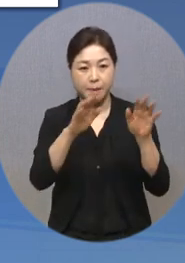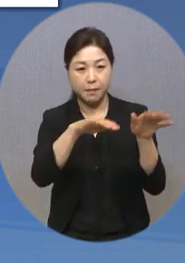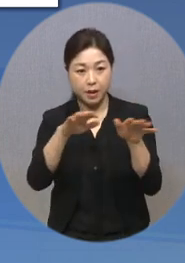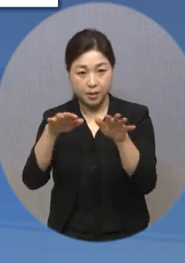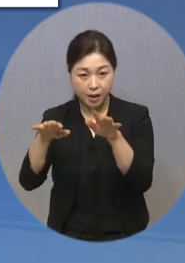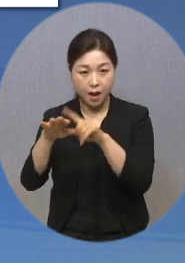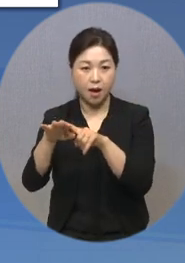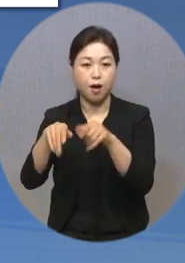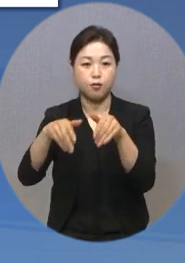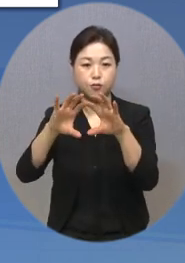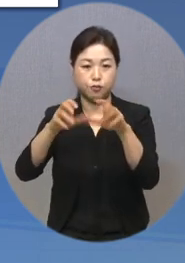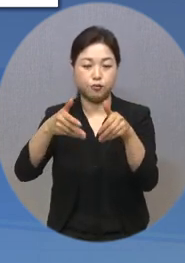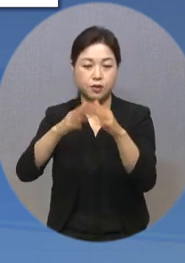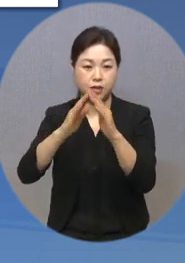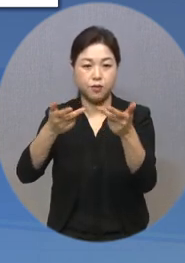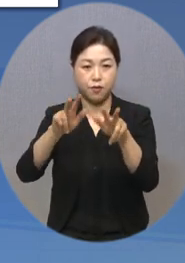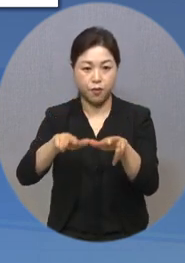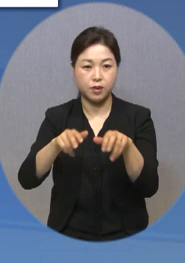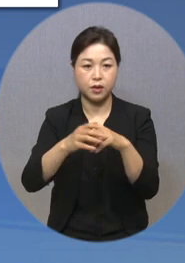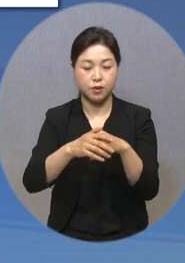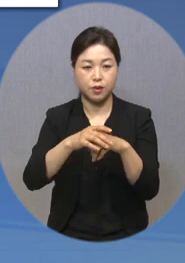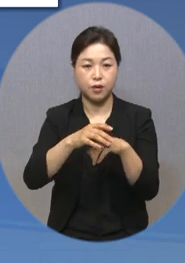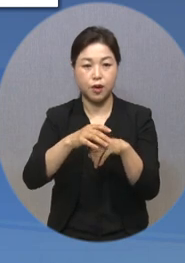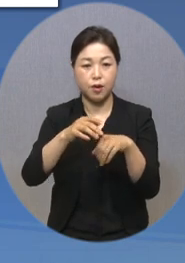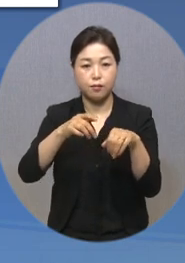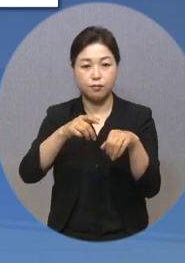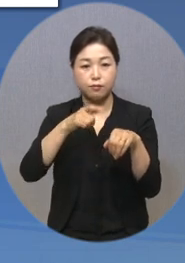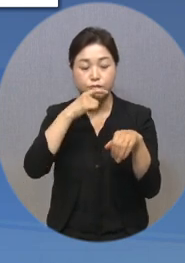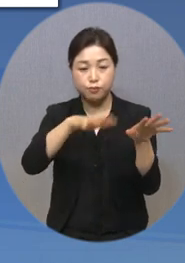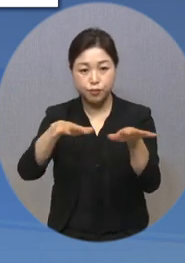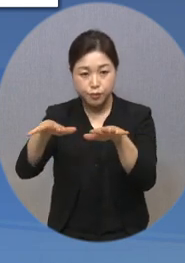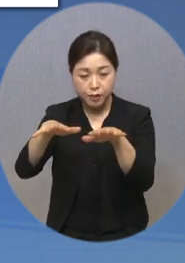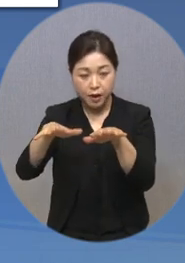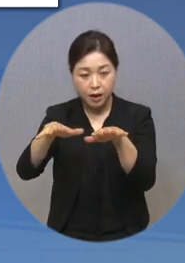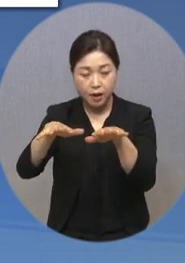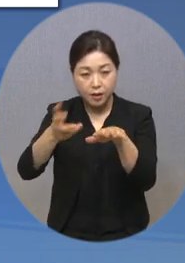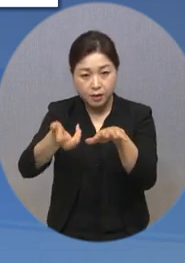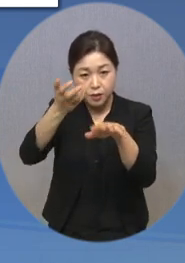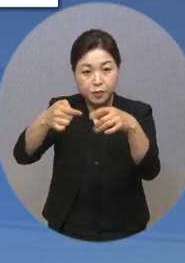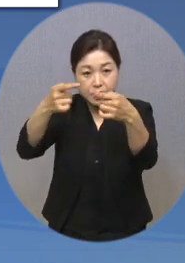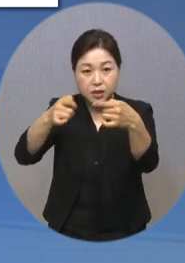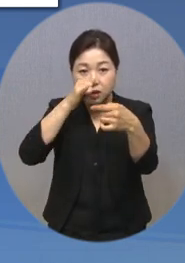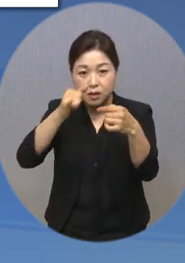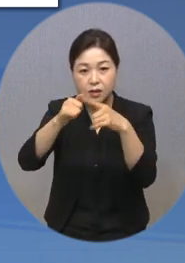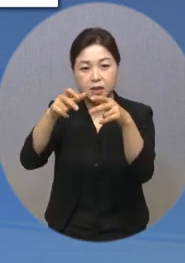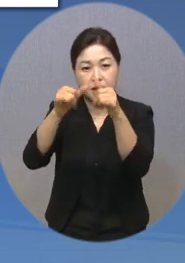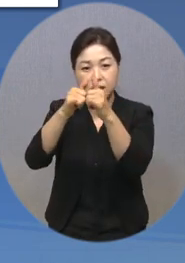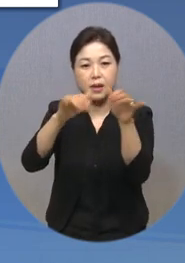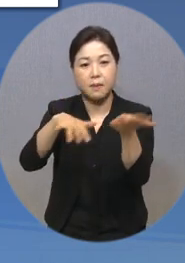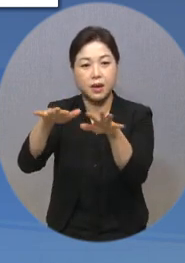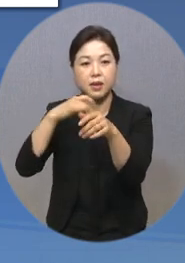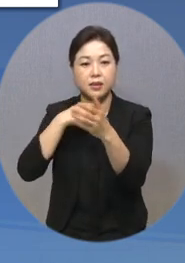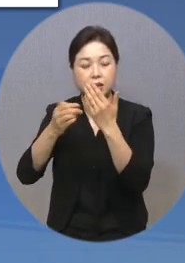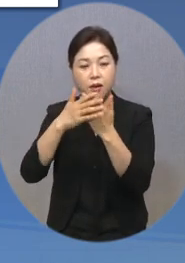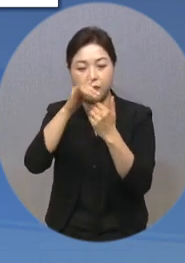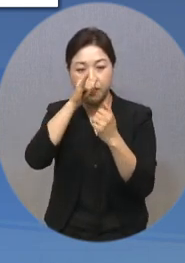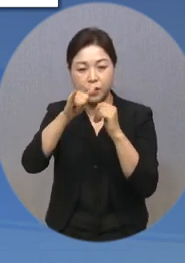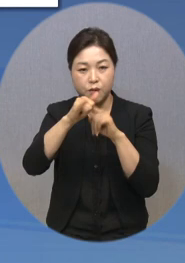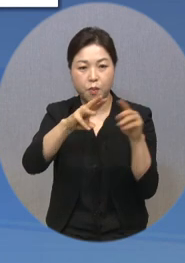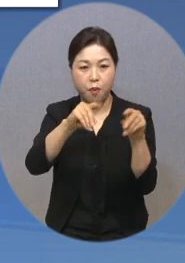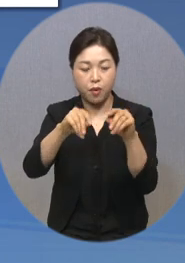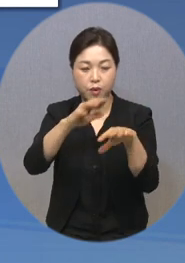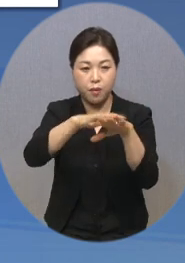에서는 물에 뜨는 특수 빌 체어를 이용해 장애인들이 바닥을 체험하고 모래를 활용해 촉감 놀이를 할 수 있는